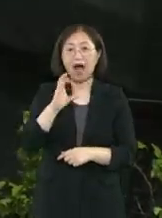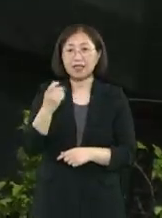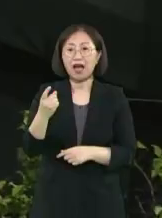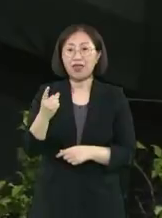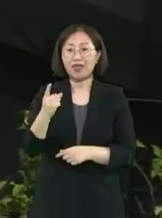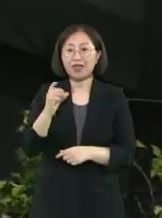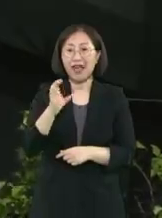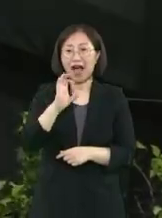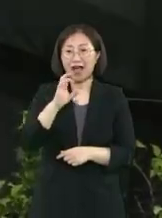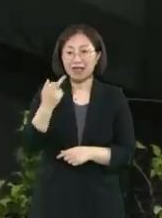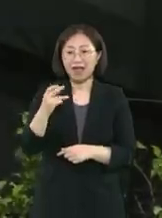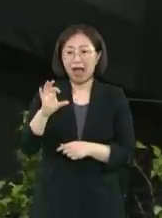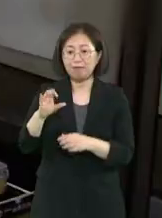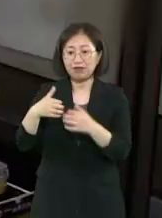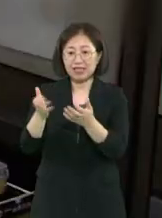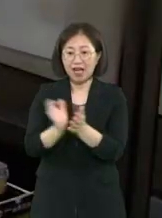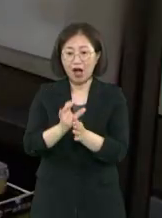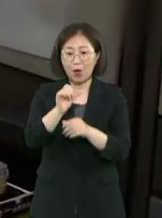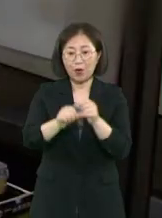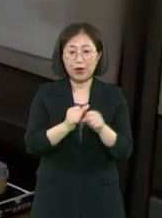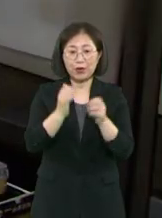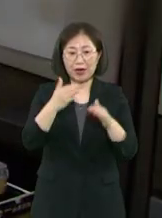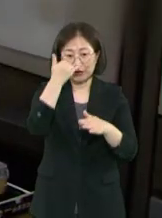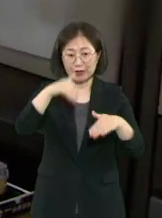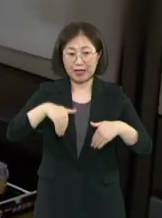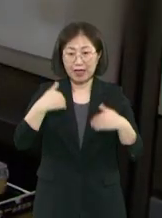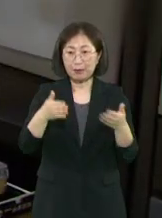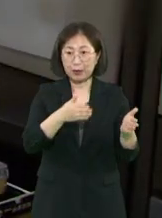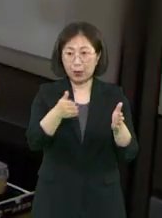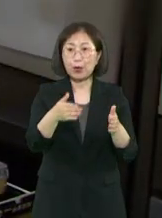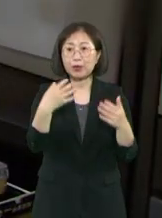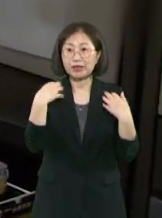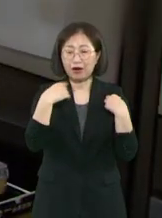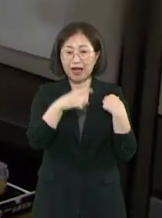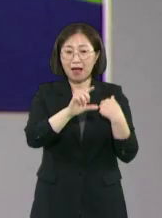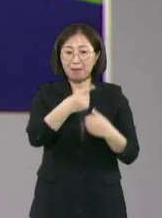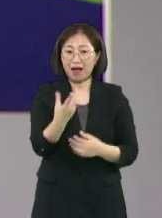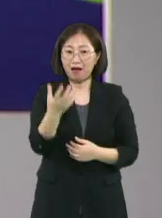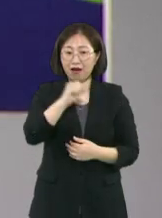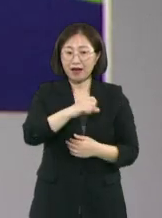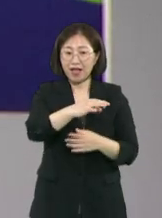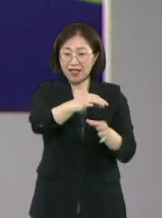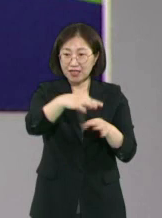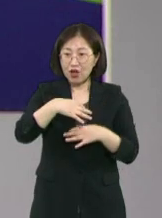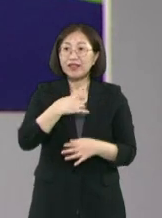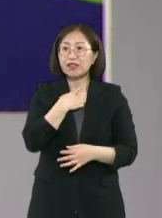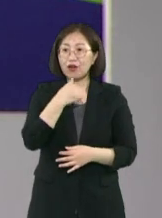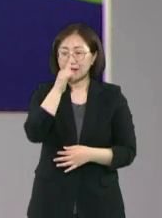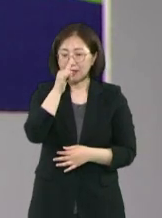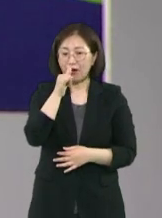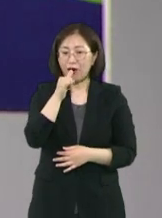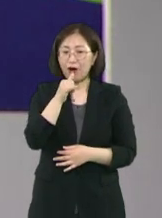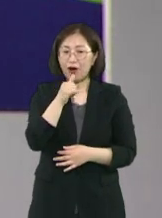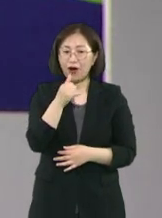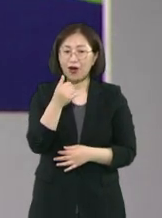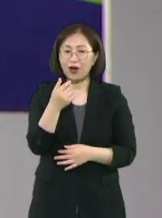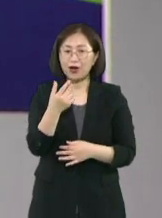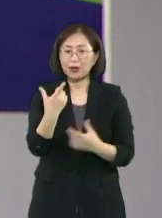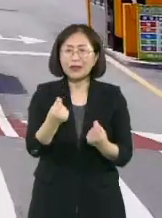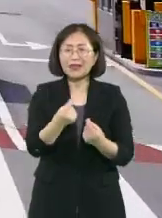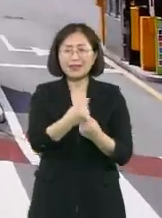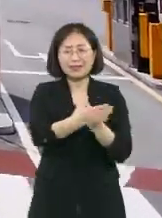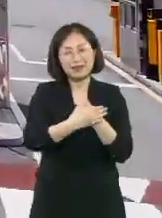지난 2020년부터 5년간 충청남도에게 100억 원을 지원받는 사례를 들어 같은 금액의 후원을 요청